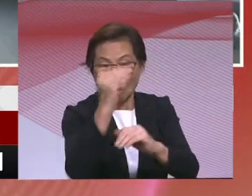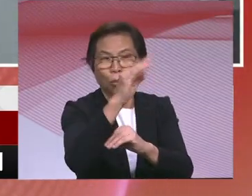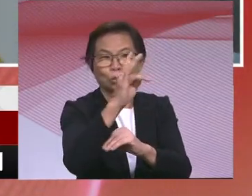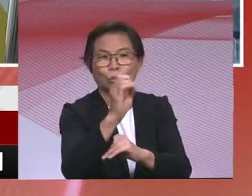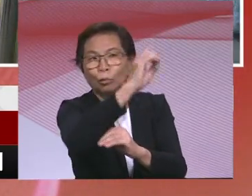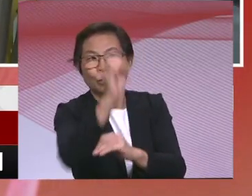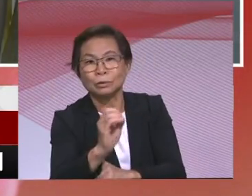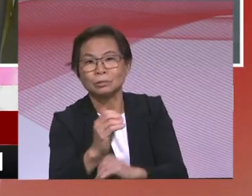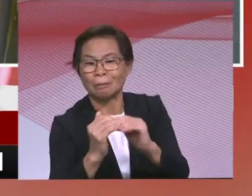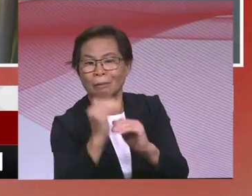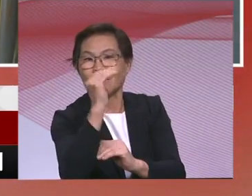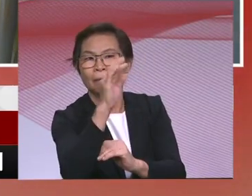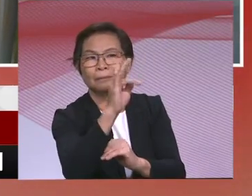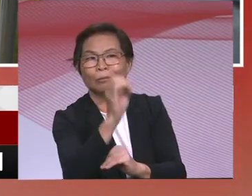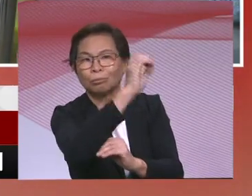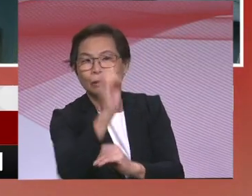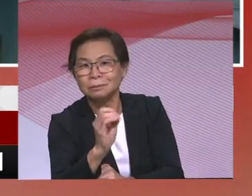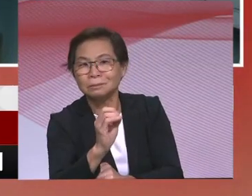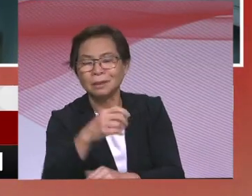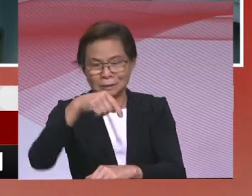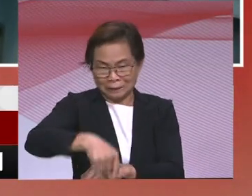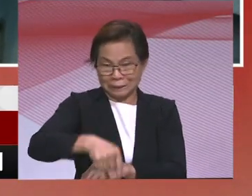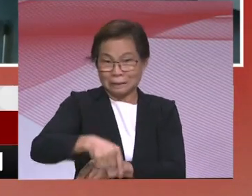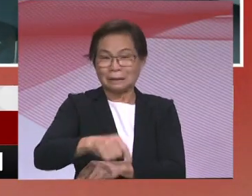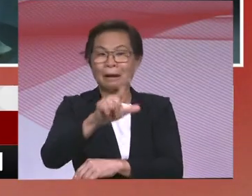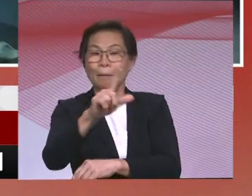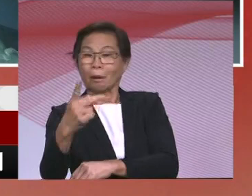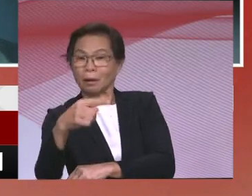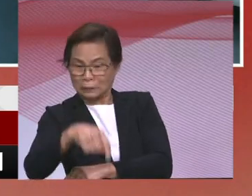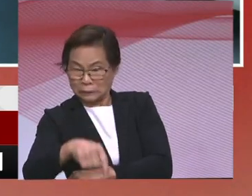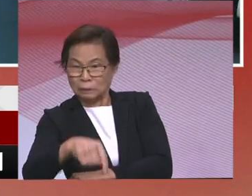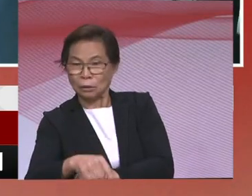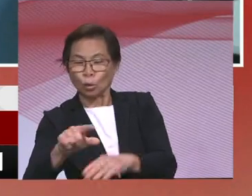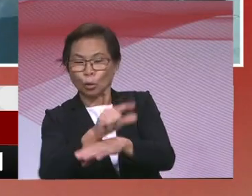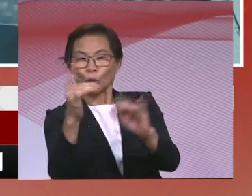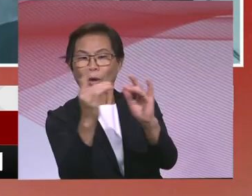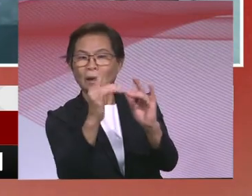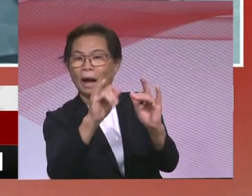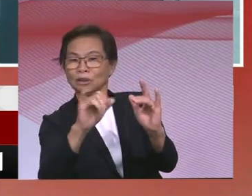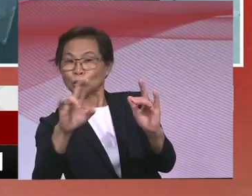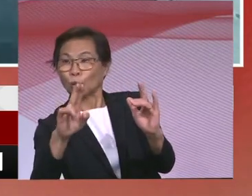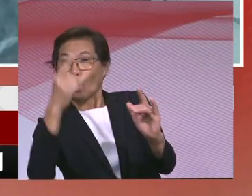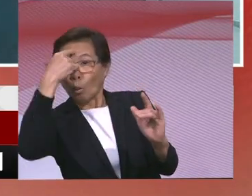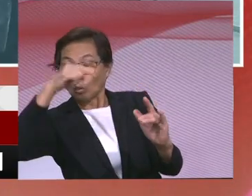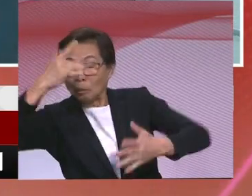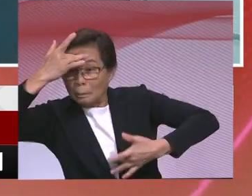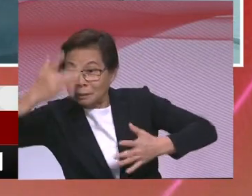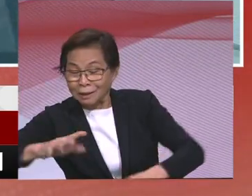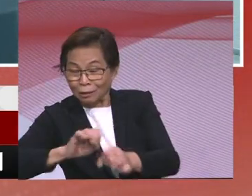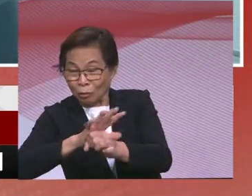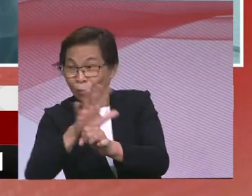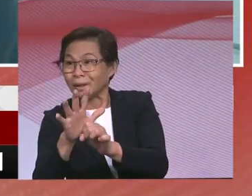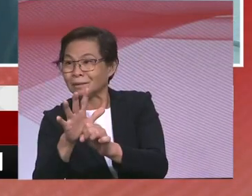700 di lembah Klang kada penggunaan katilayu untuk pesakit